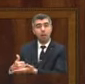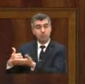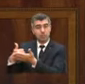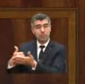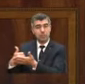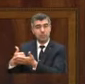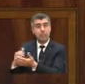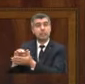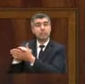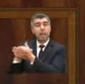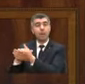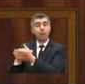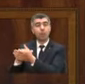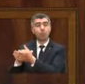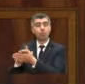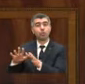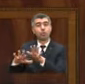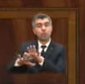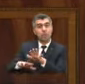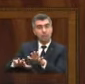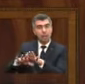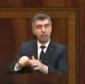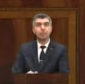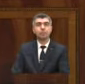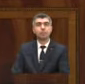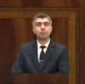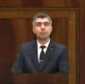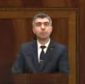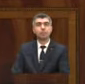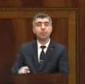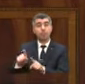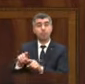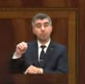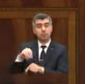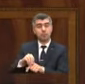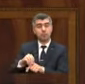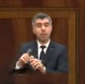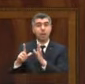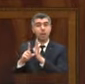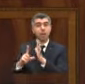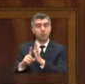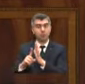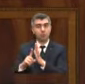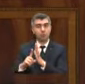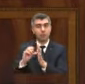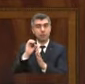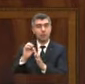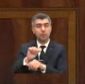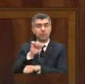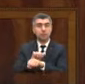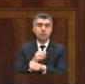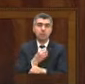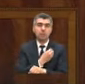تضامن الاجتماعي المجتمعي، وجاء هذا القانون المؤطر